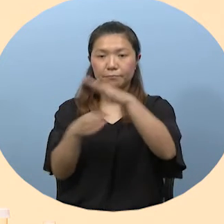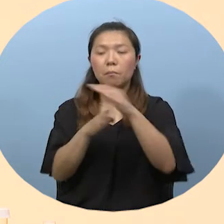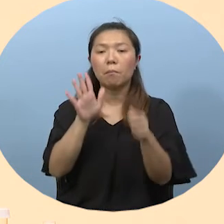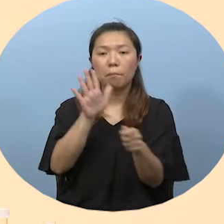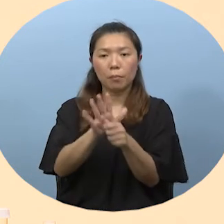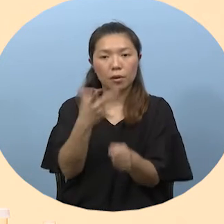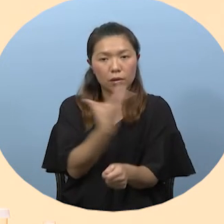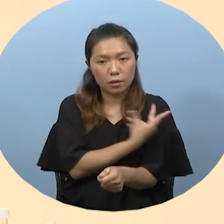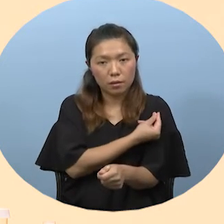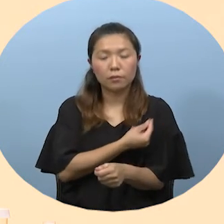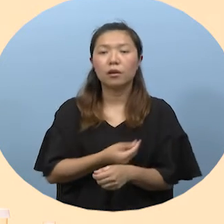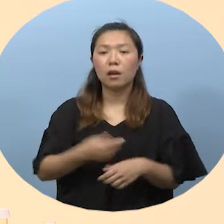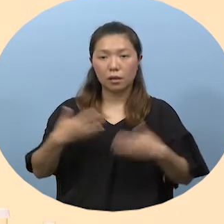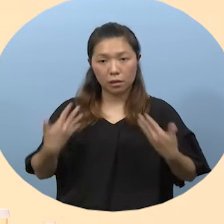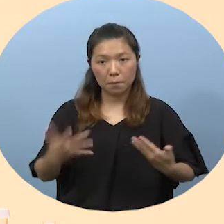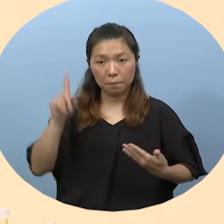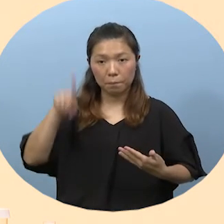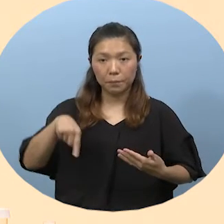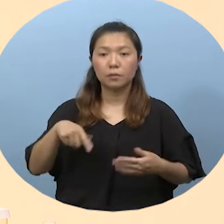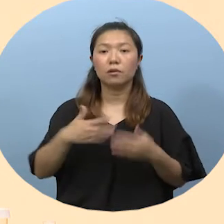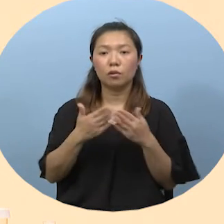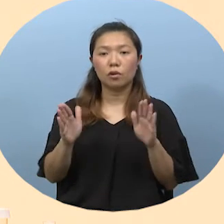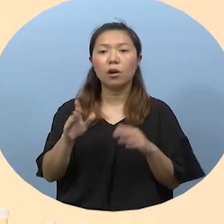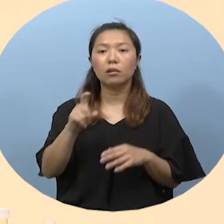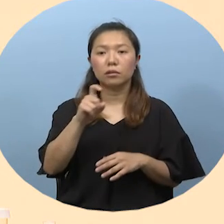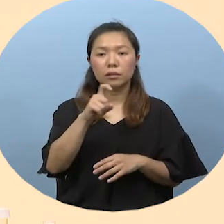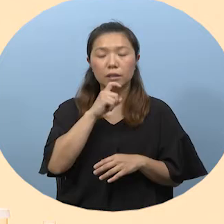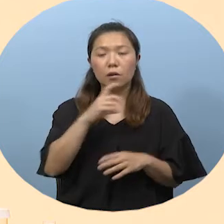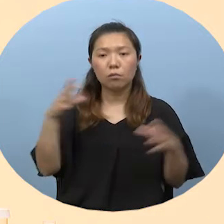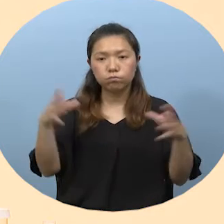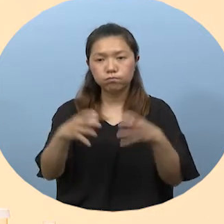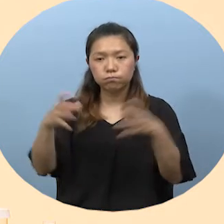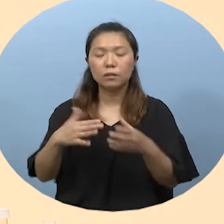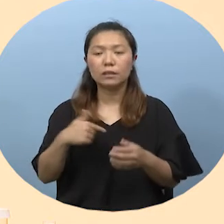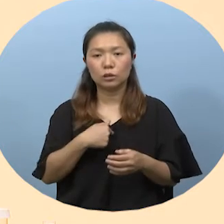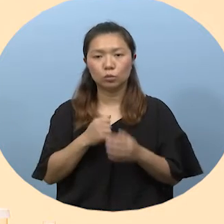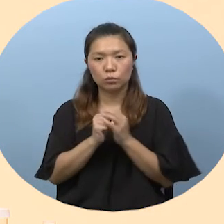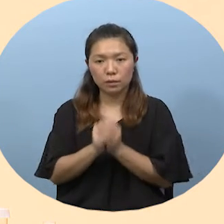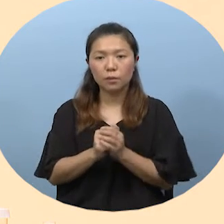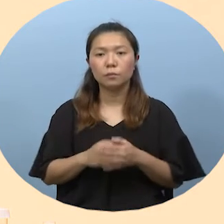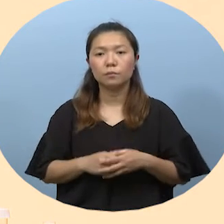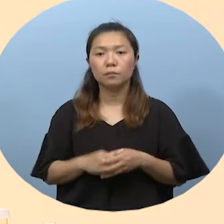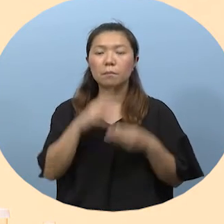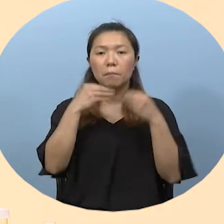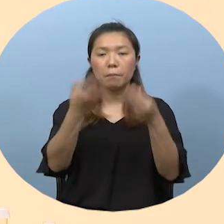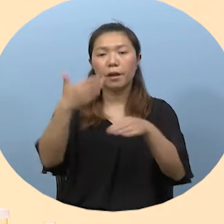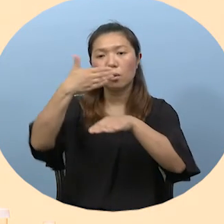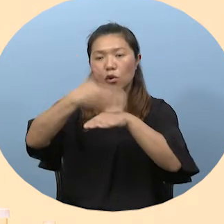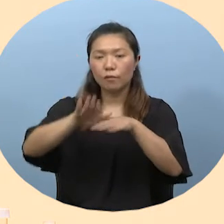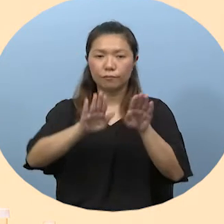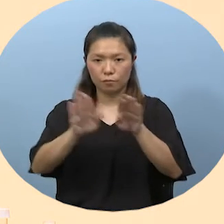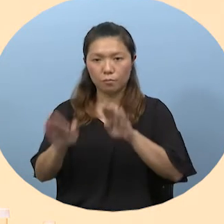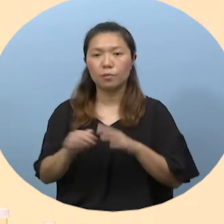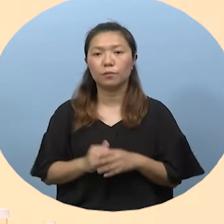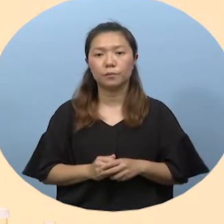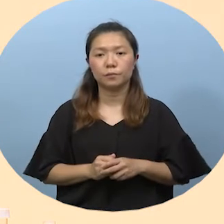開始亦都是按住一些企業的要求提供外展的服務。當然亦都包括近